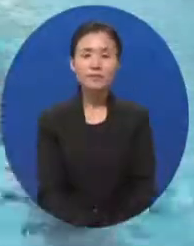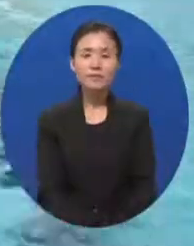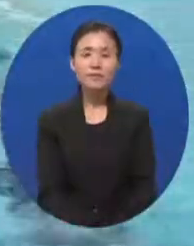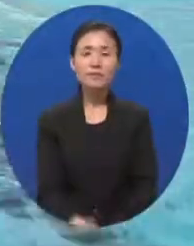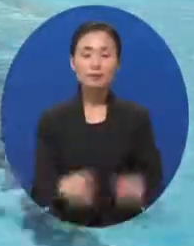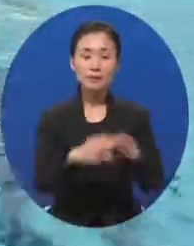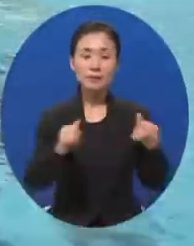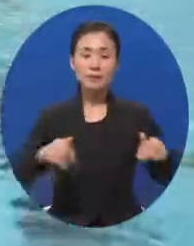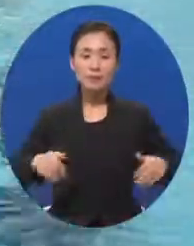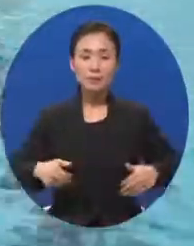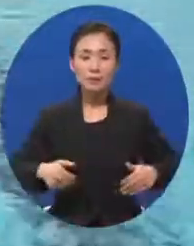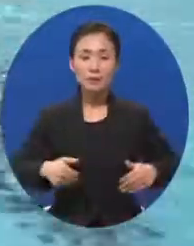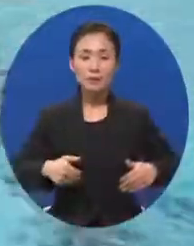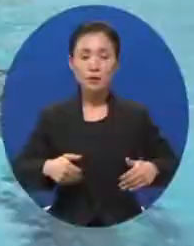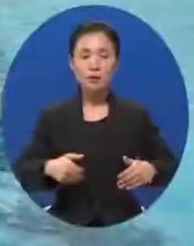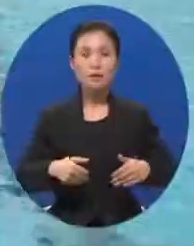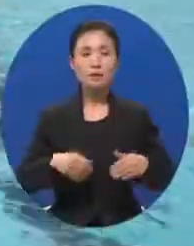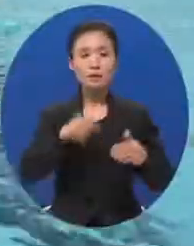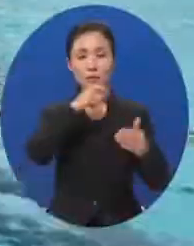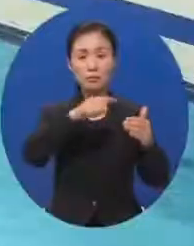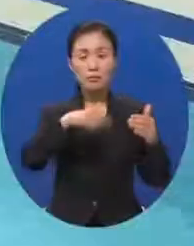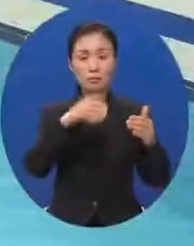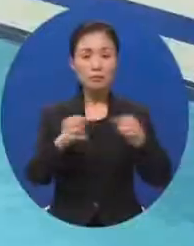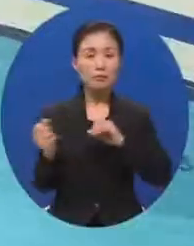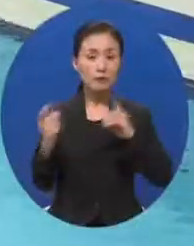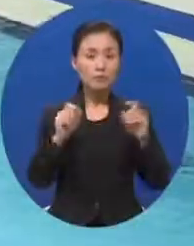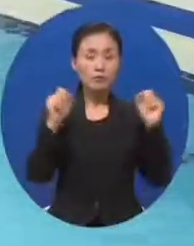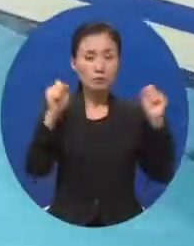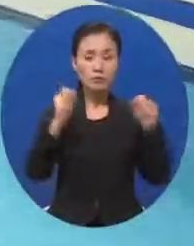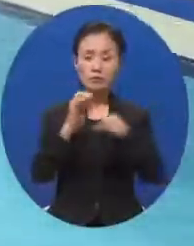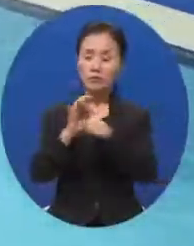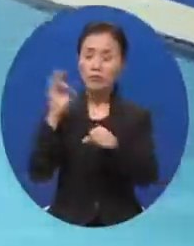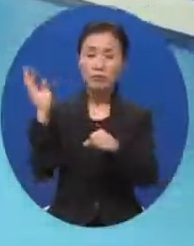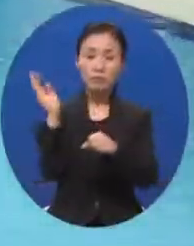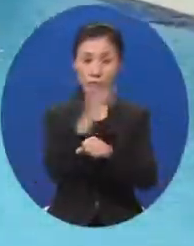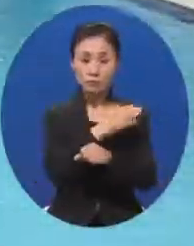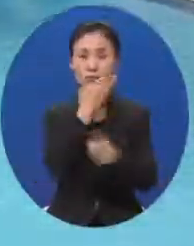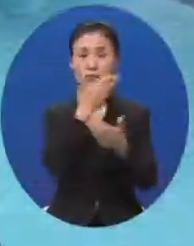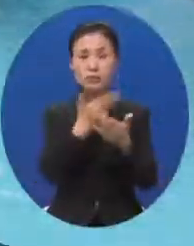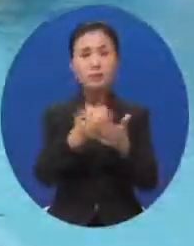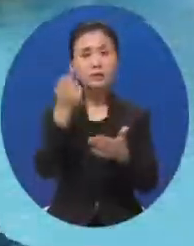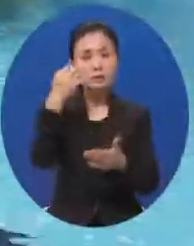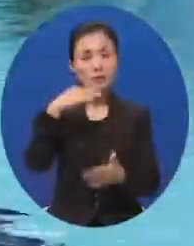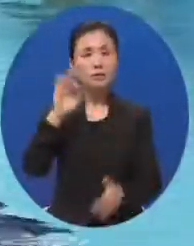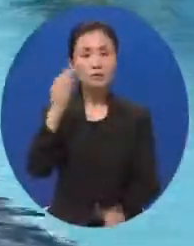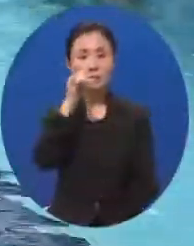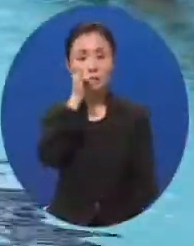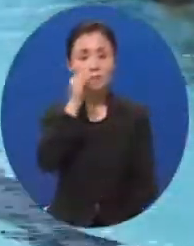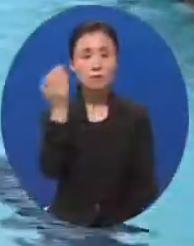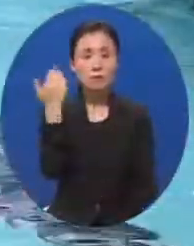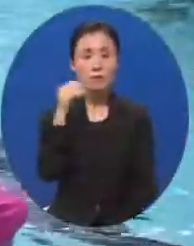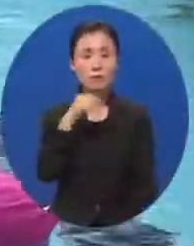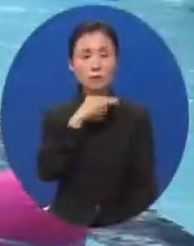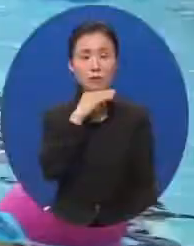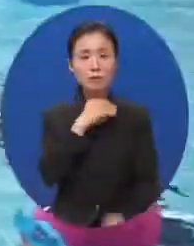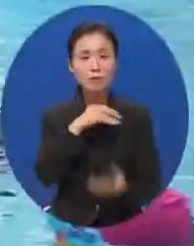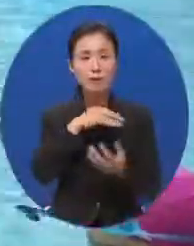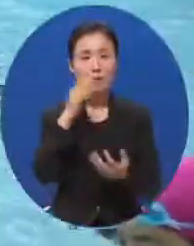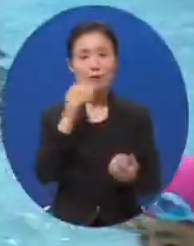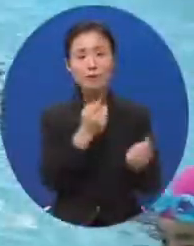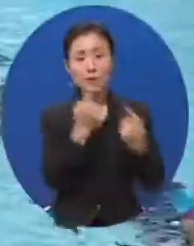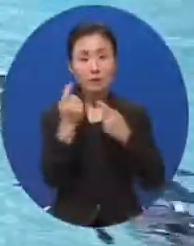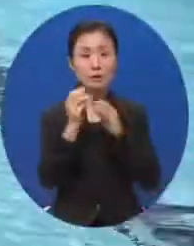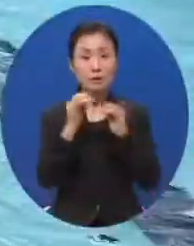장애인에게 필요한 수중 재활운동은 이미 10여 년 전부터 그 중요성을 인정받아왔습니다. 최근에는 고령자나 임산부